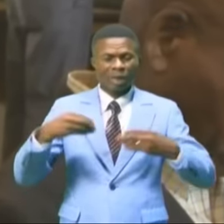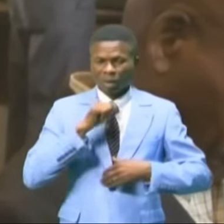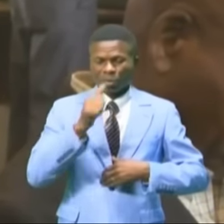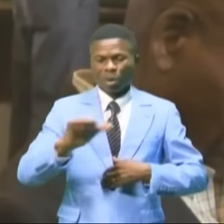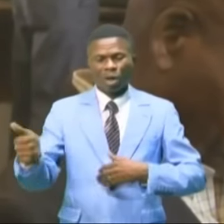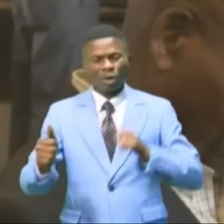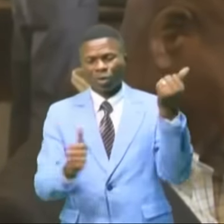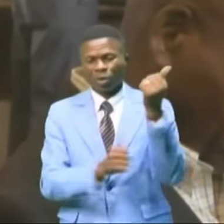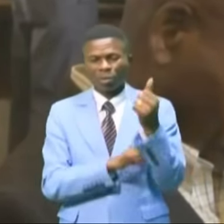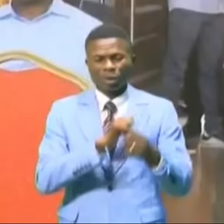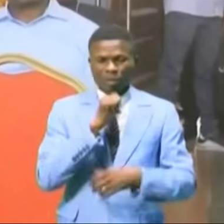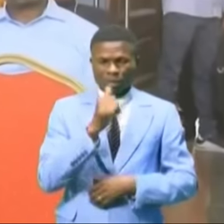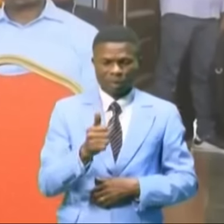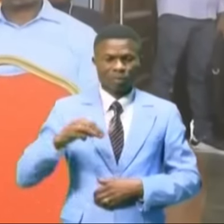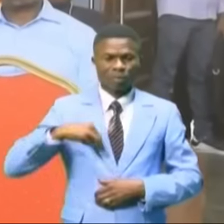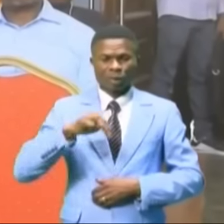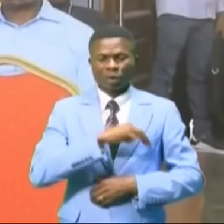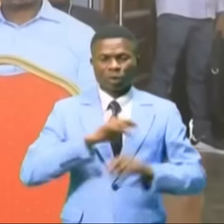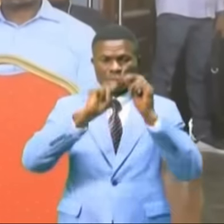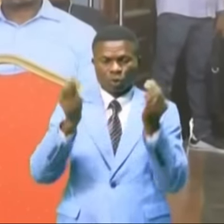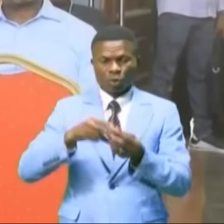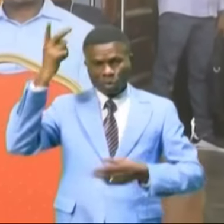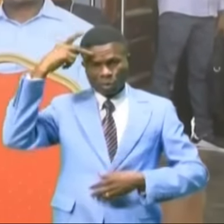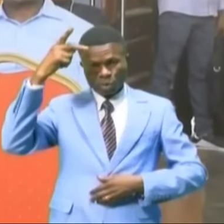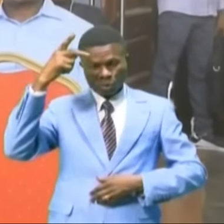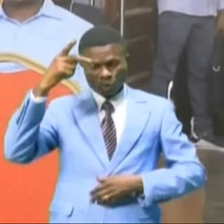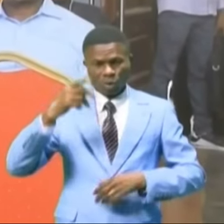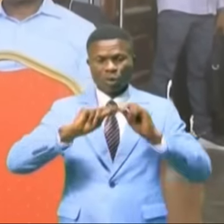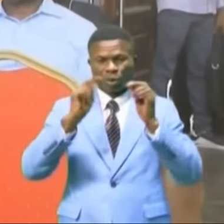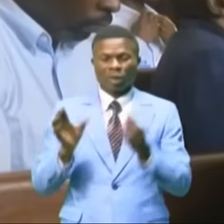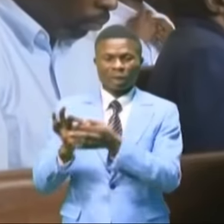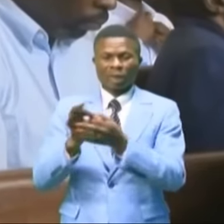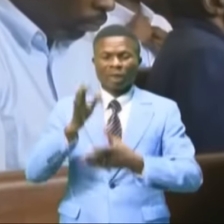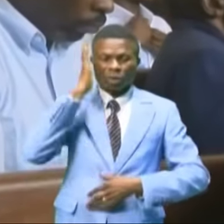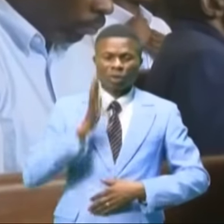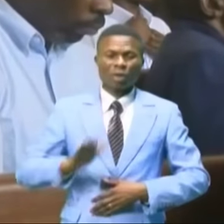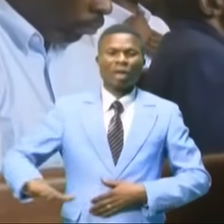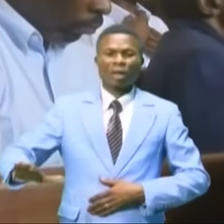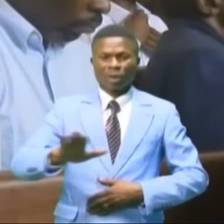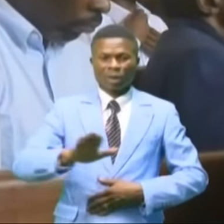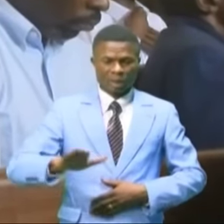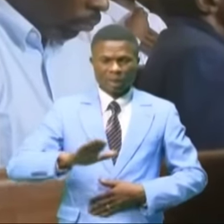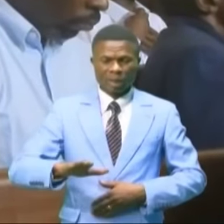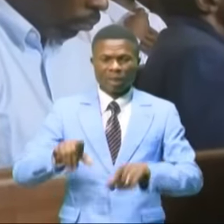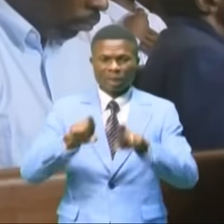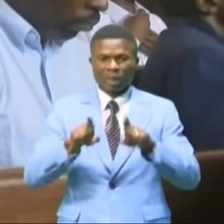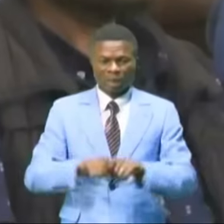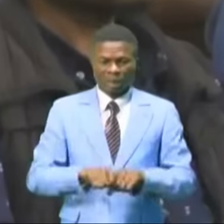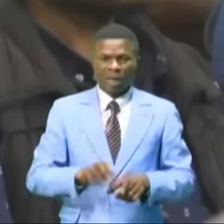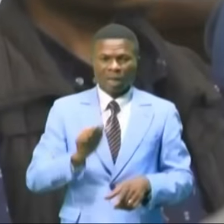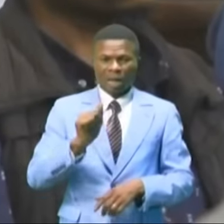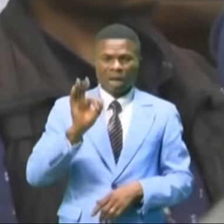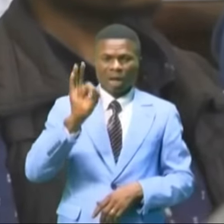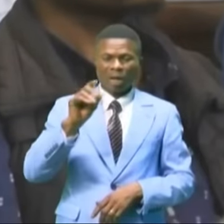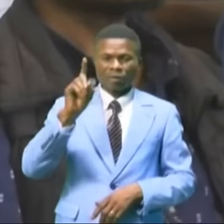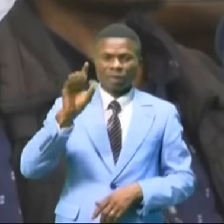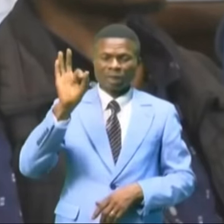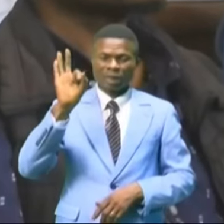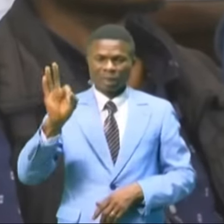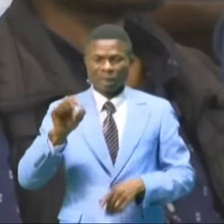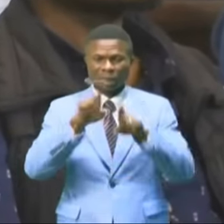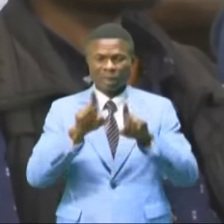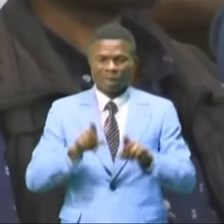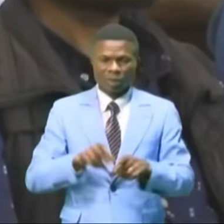cette juridiction. Les membres des partis politiques composant l'Union sacrée de la nation, notamment ceux de l'AFDC et de l'UDPS, se